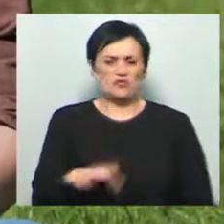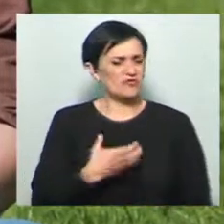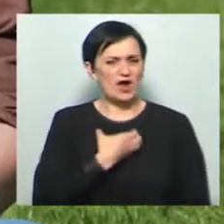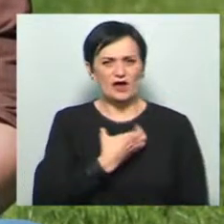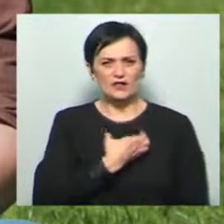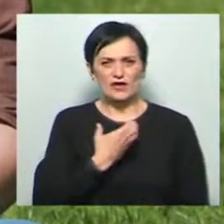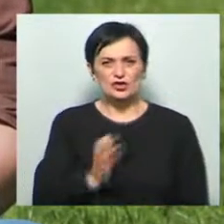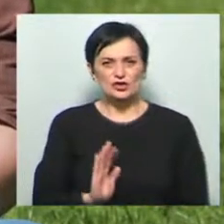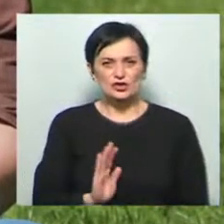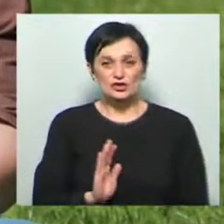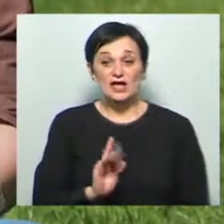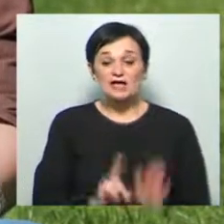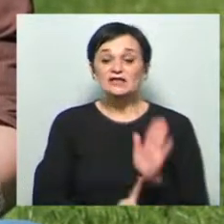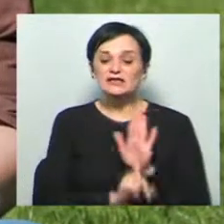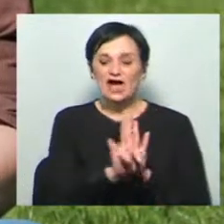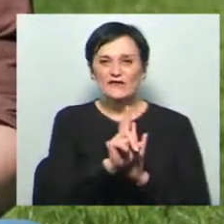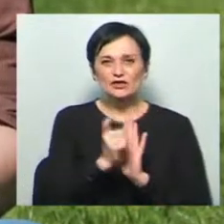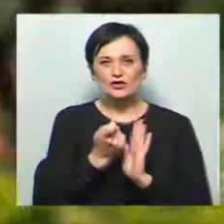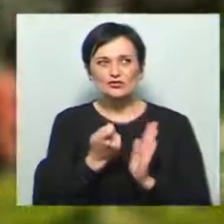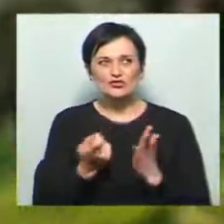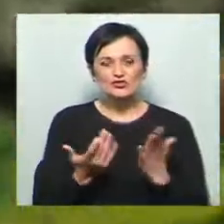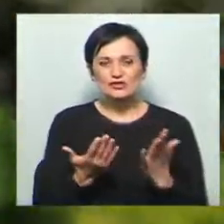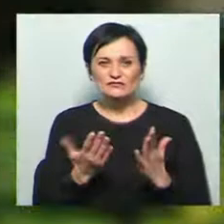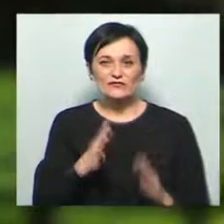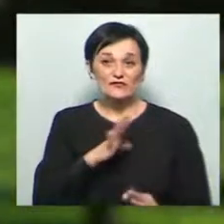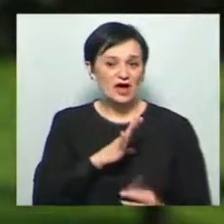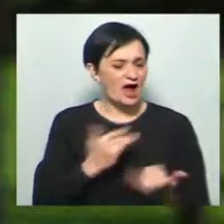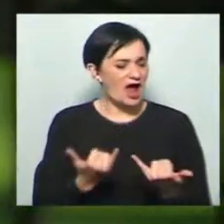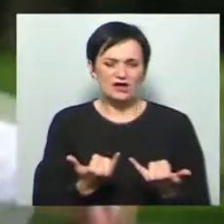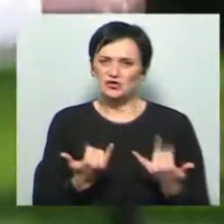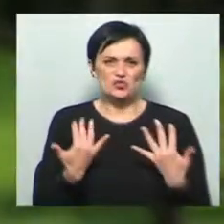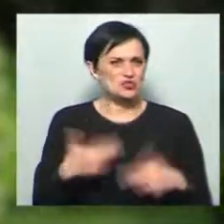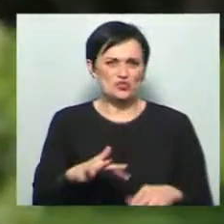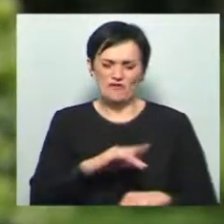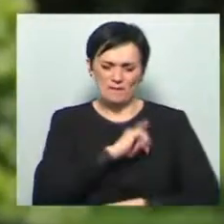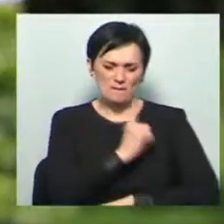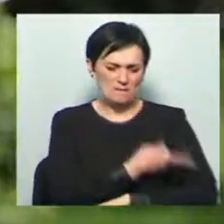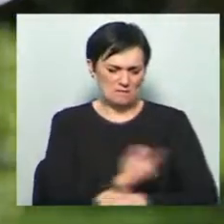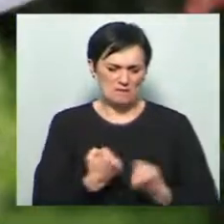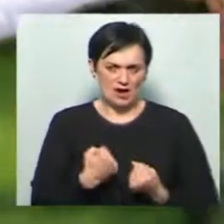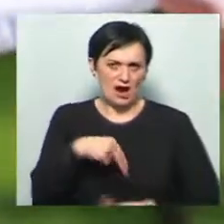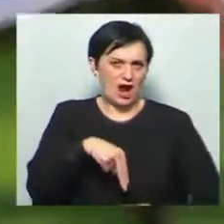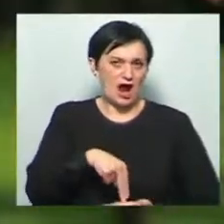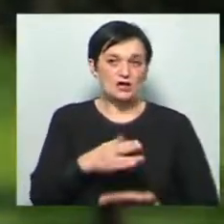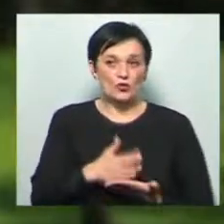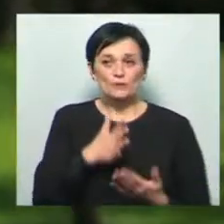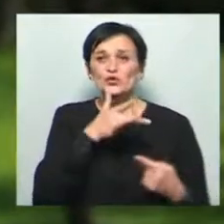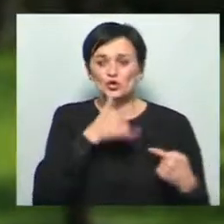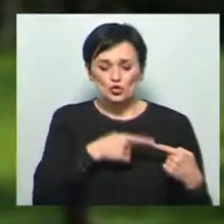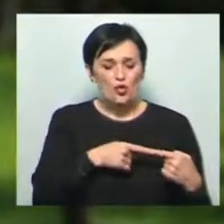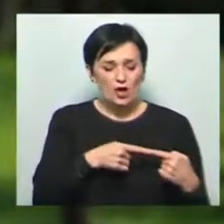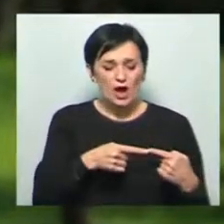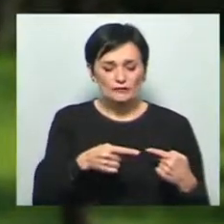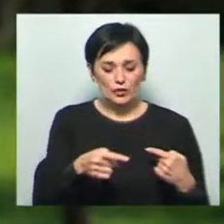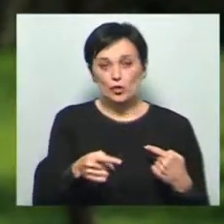გვეშინია. თავიდან ცოტა ისეთი ვიყავით, მაგრამ ეხა უკვე მყარად ვარ ფეხზე. დროთა განმავლობაში უკვე